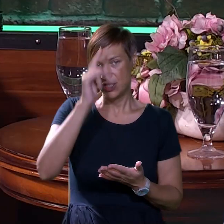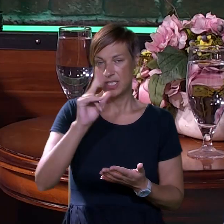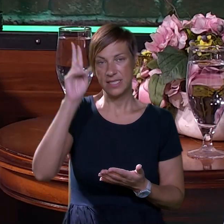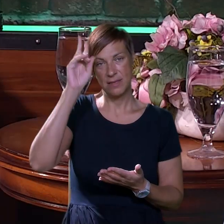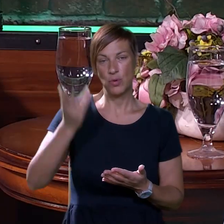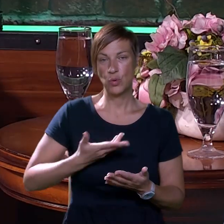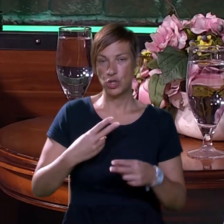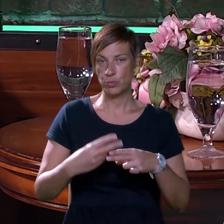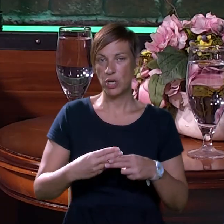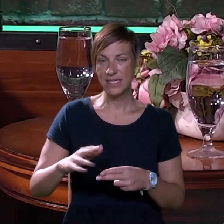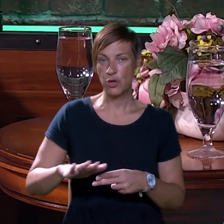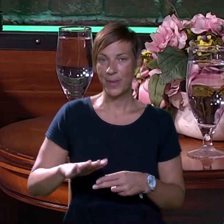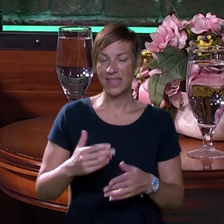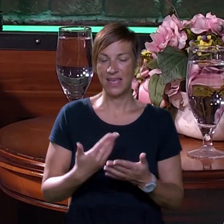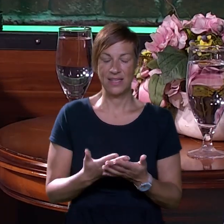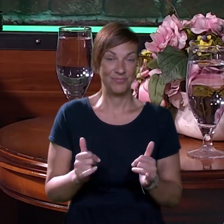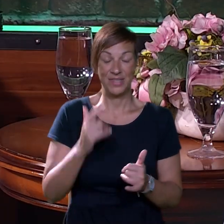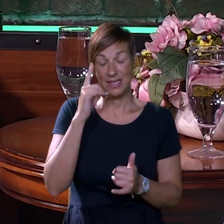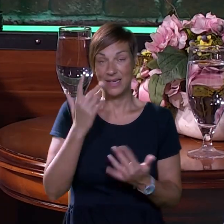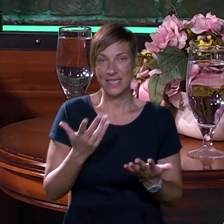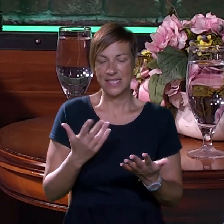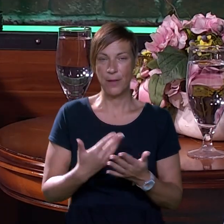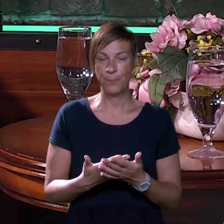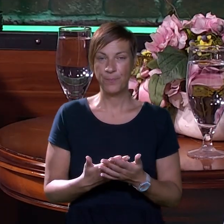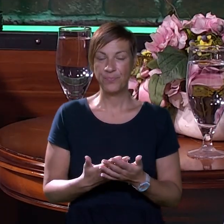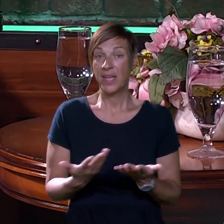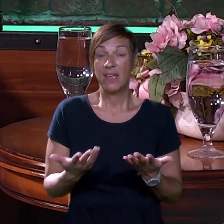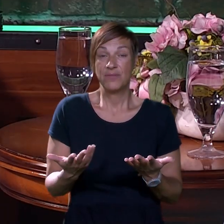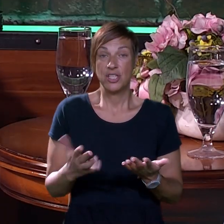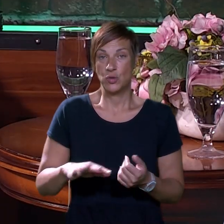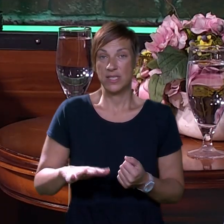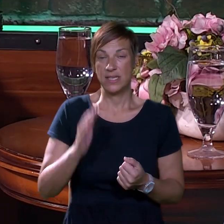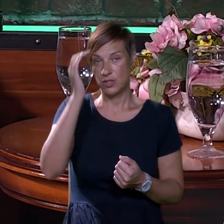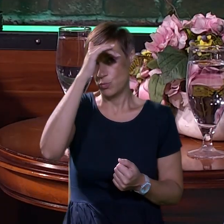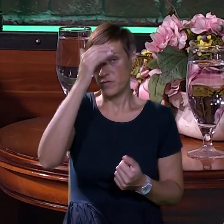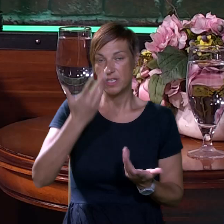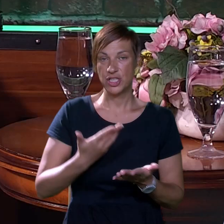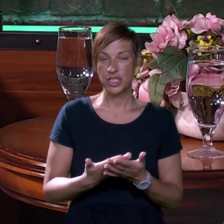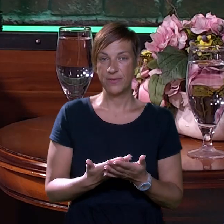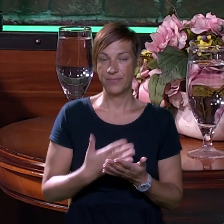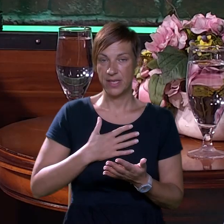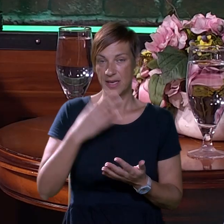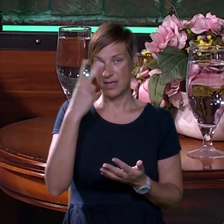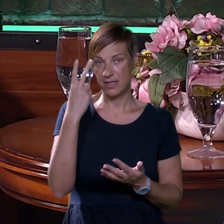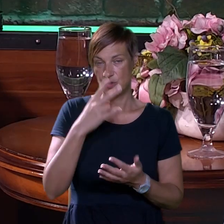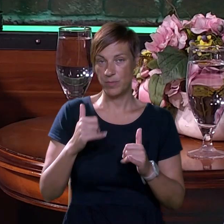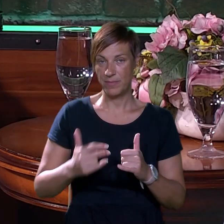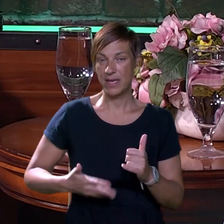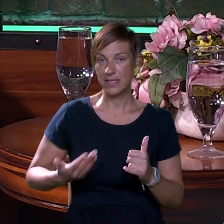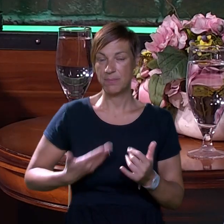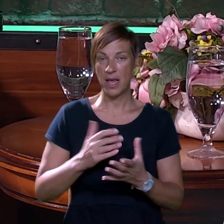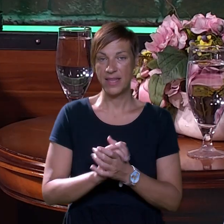ne mogu doći, dijete mi je bolesno ili ne znam ti što. Jer kuću ja snime na večer. Ja zato razumijem danas